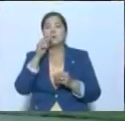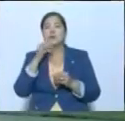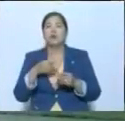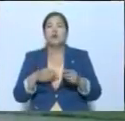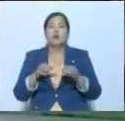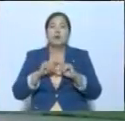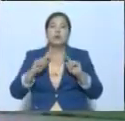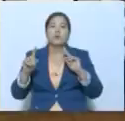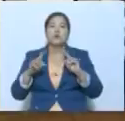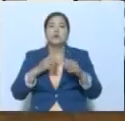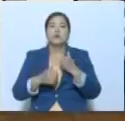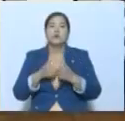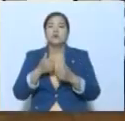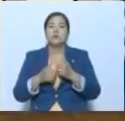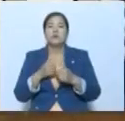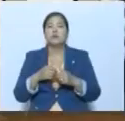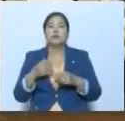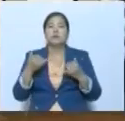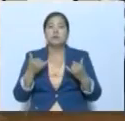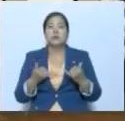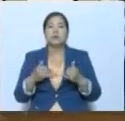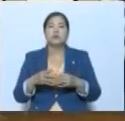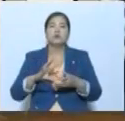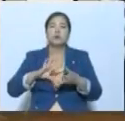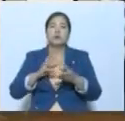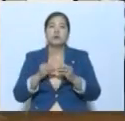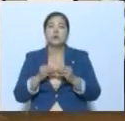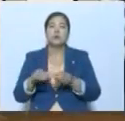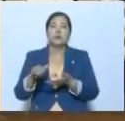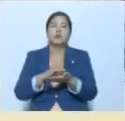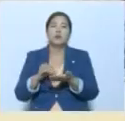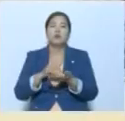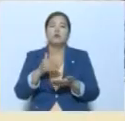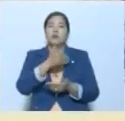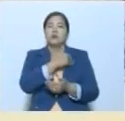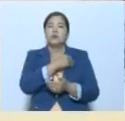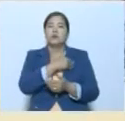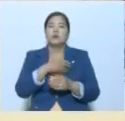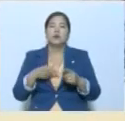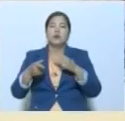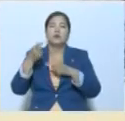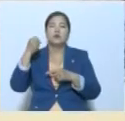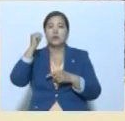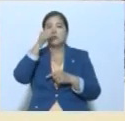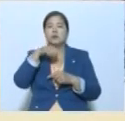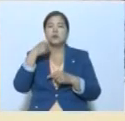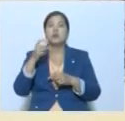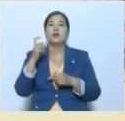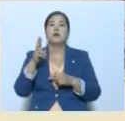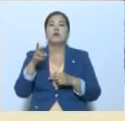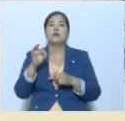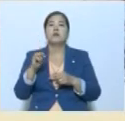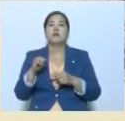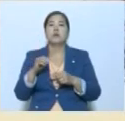республикалық деңгейінде бақ сынап топ жарған. Биыл да сол нәтижені қайталауға ниетті. Алдыңғы жылы Дәулетті табиғат аялы жарысына экотеатрға